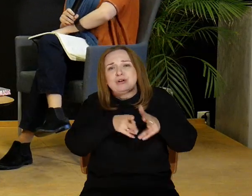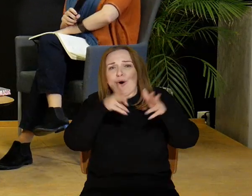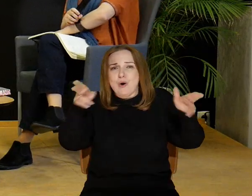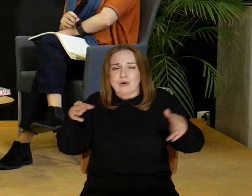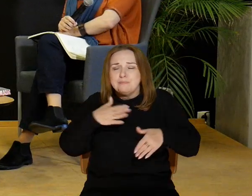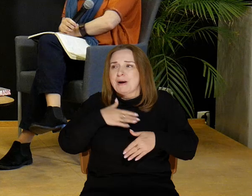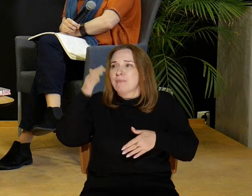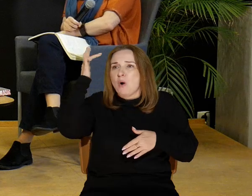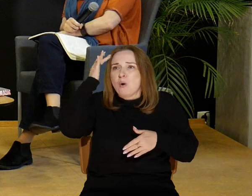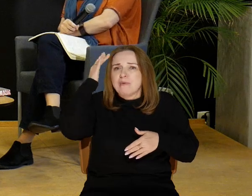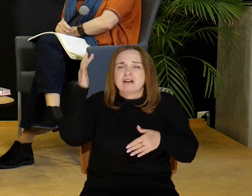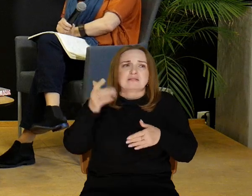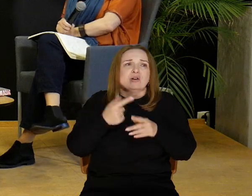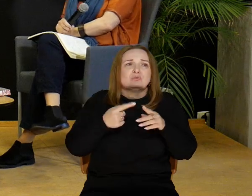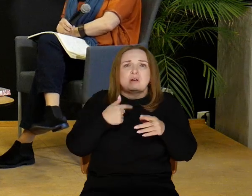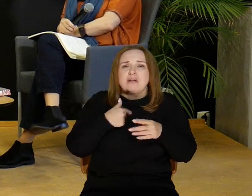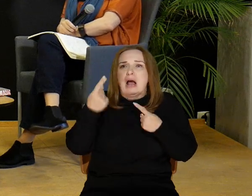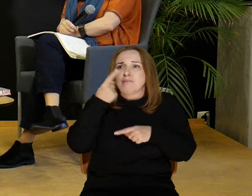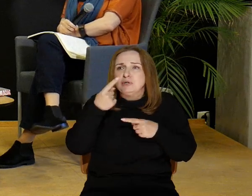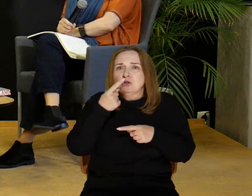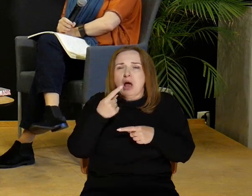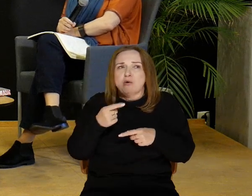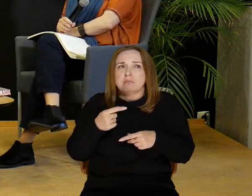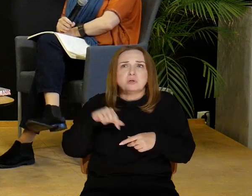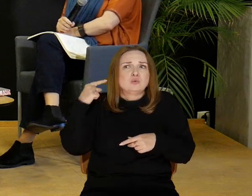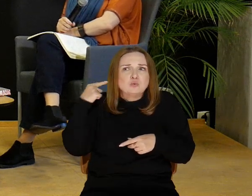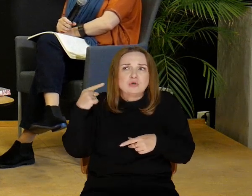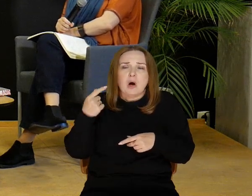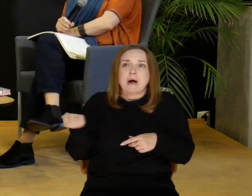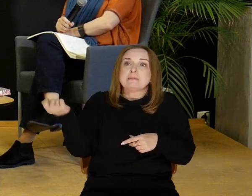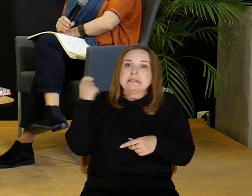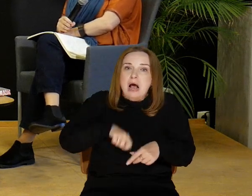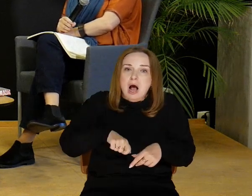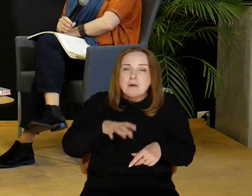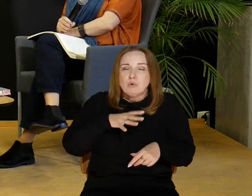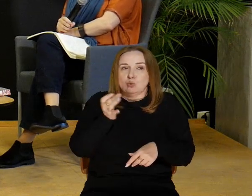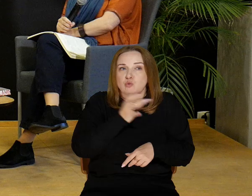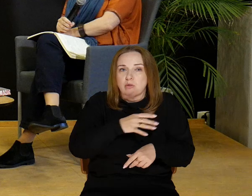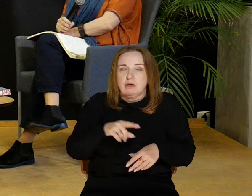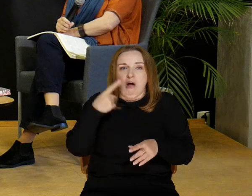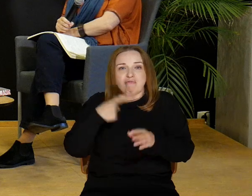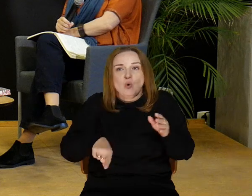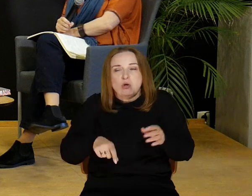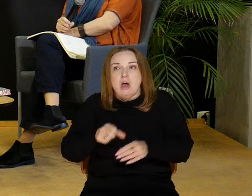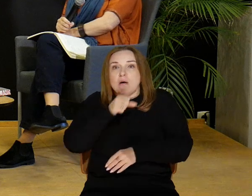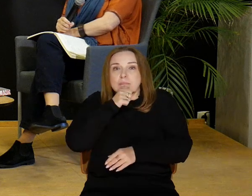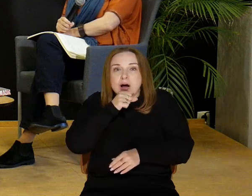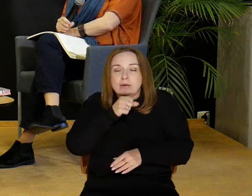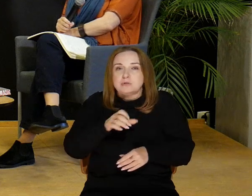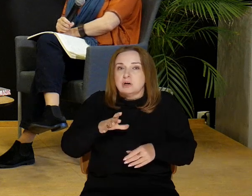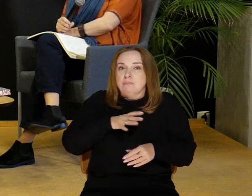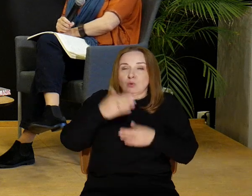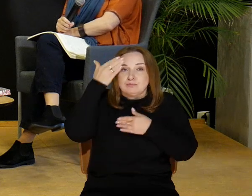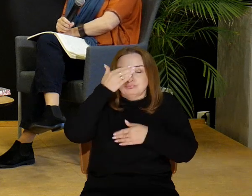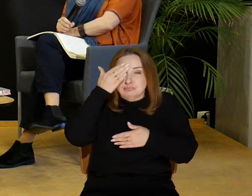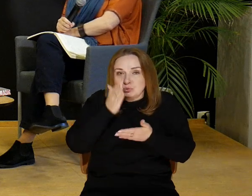swoimi, nie wiem, jakimś zamordowaną ciocią, jakąś zamordowanym stryjem, czy moją babcią, która popadła w